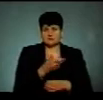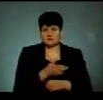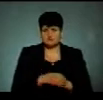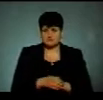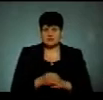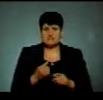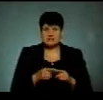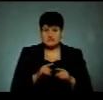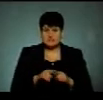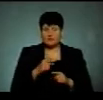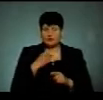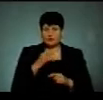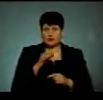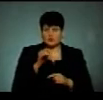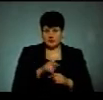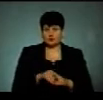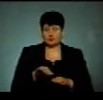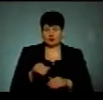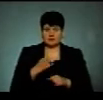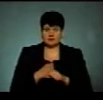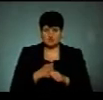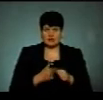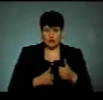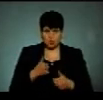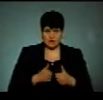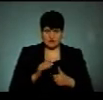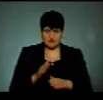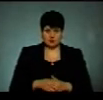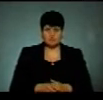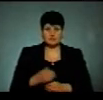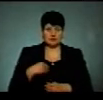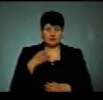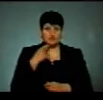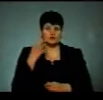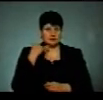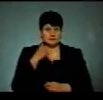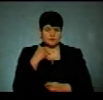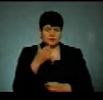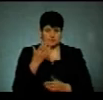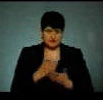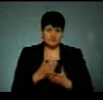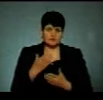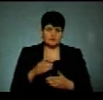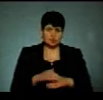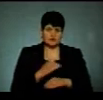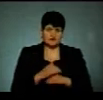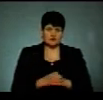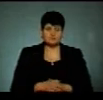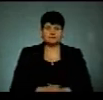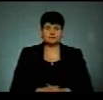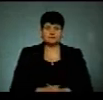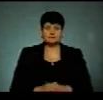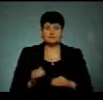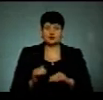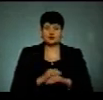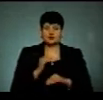елемент того, що потім запрацює такий ринок газу, де буде конкуренція. Мені підказують, що є телефонний дзвіночок. Ще один, доброго вечора.